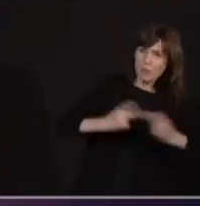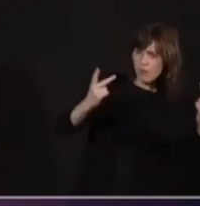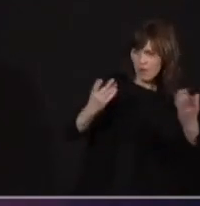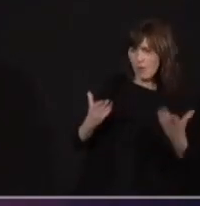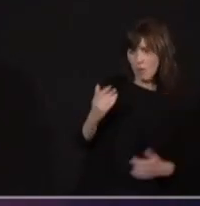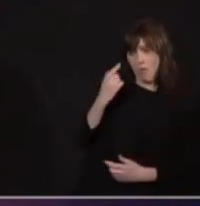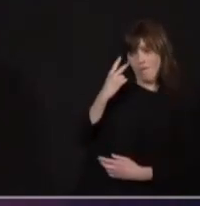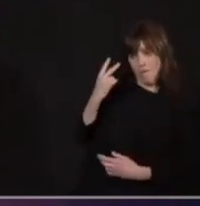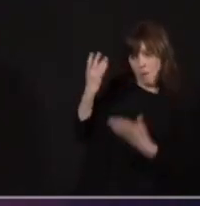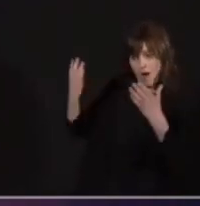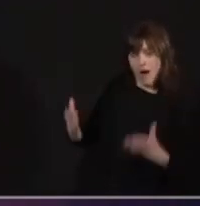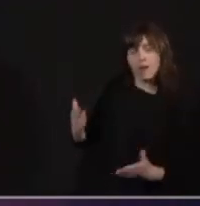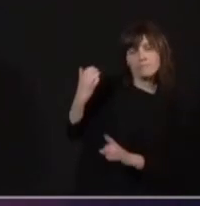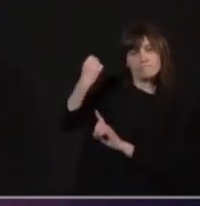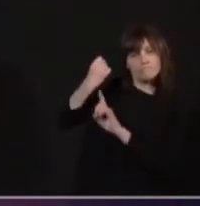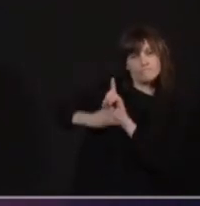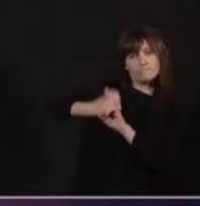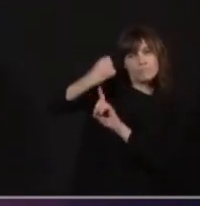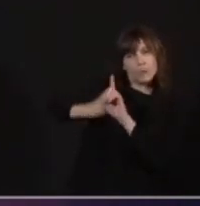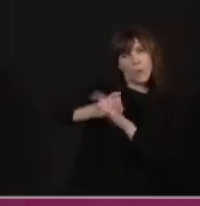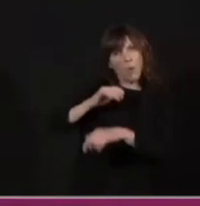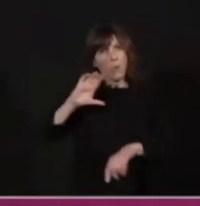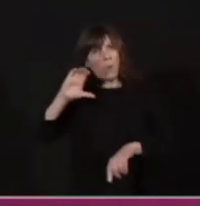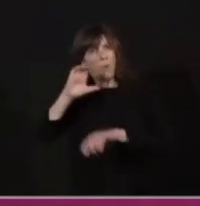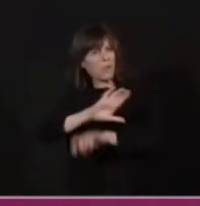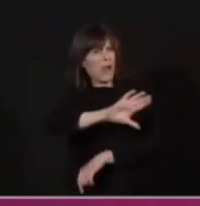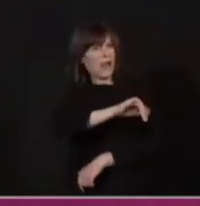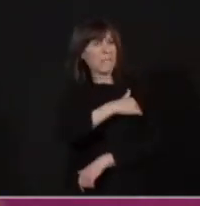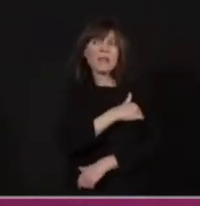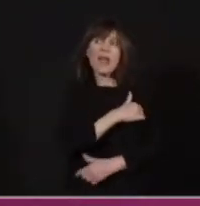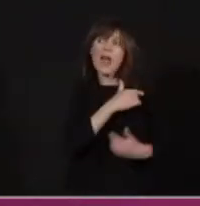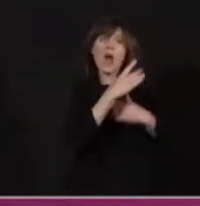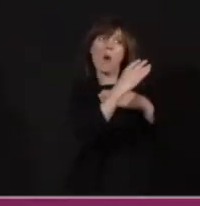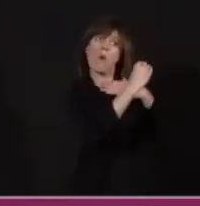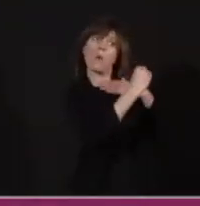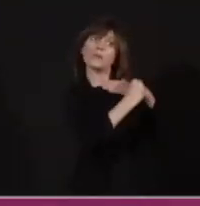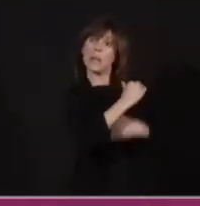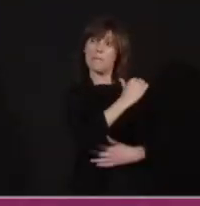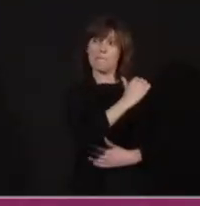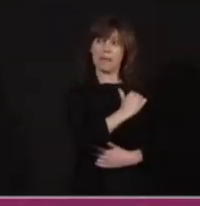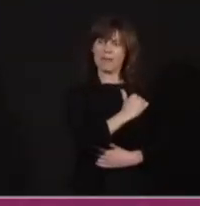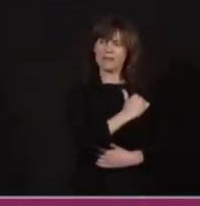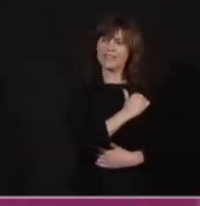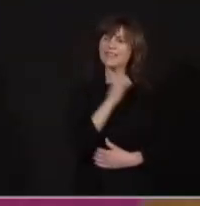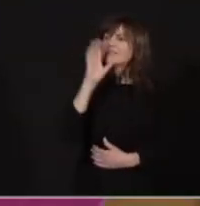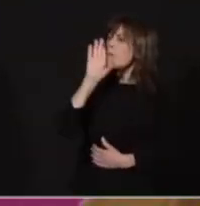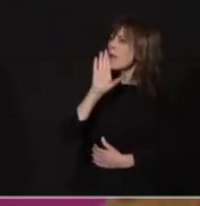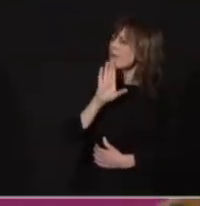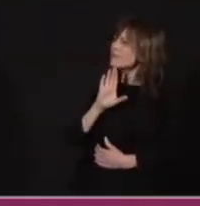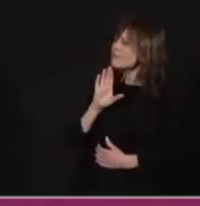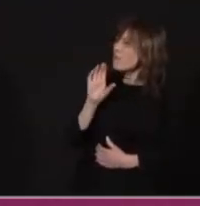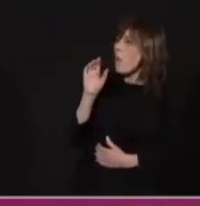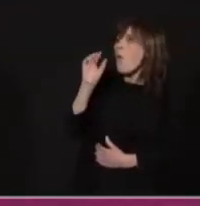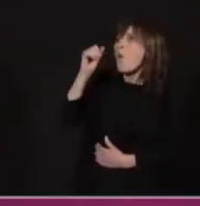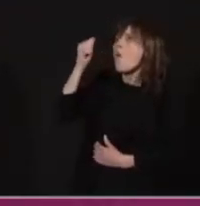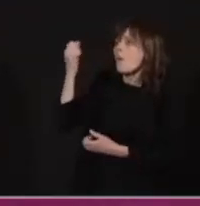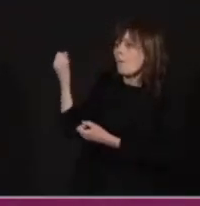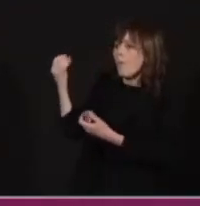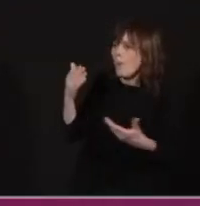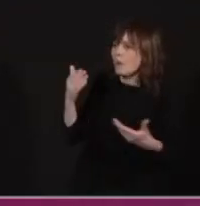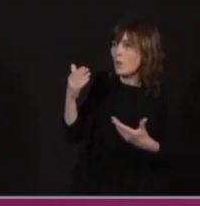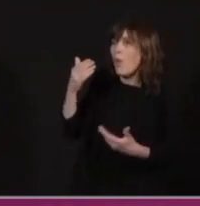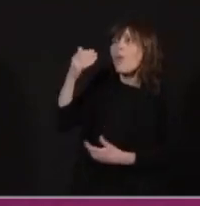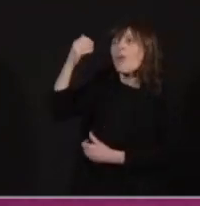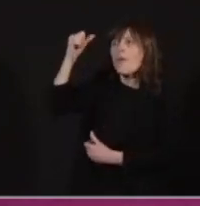moment te battre contre ces cabinets de conseil privés. Chère Eliane, si tu avais une proposition que tu souhaitais mettre sur